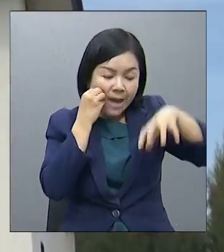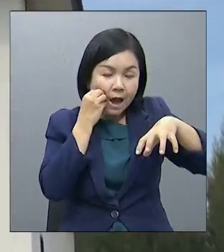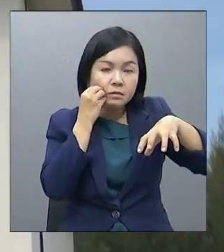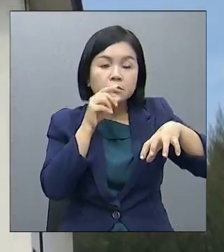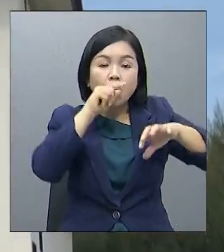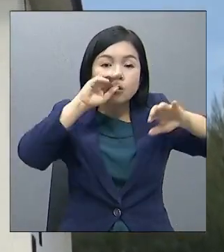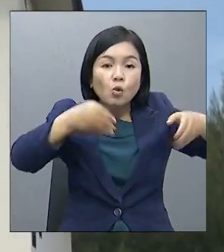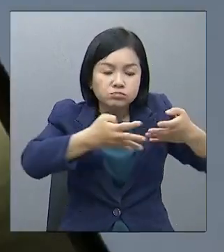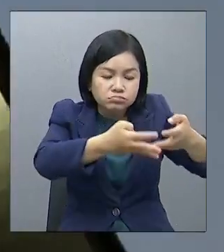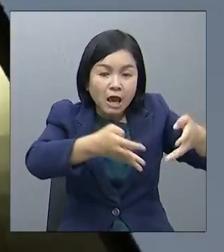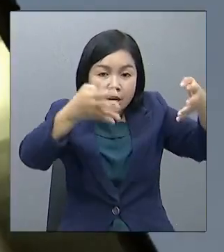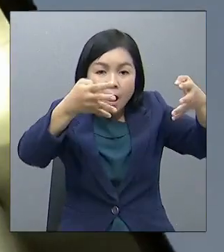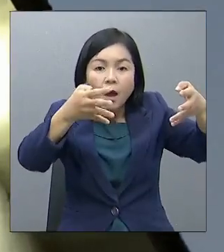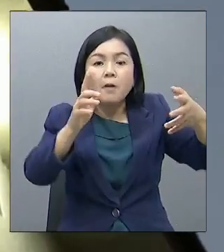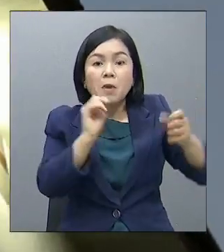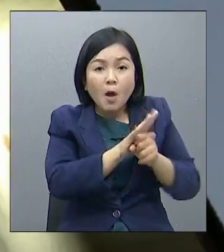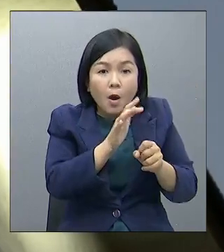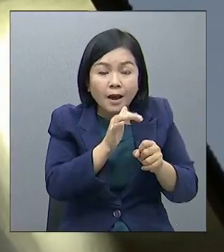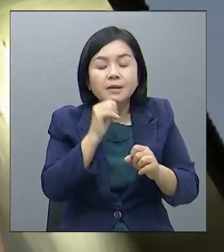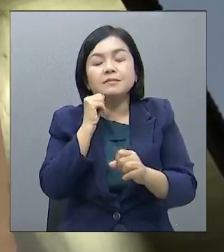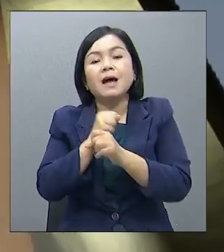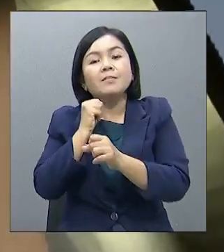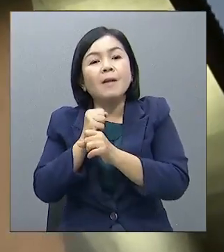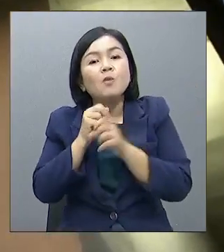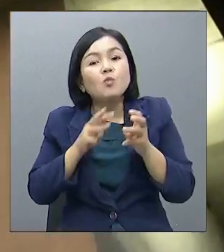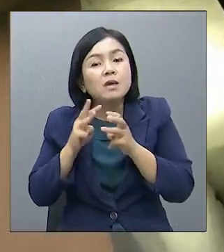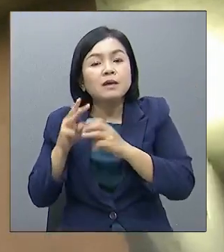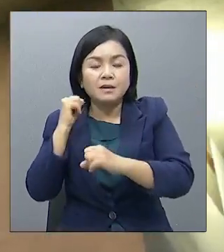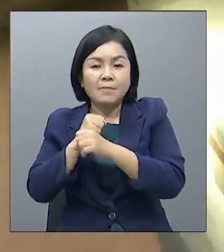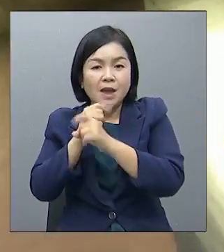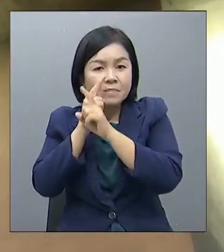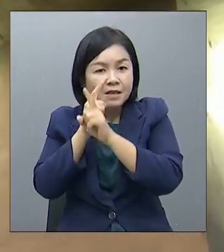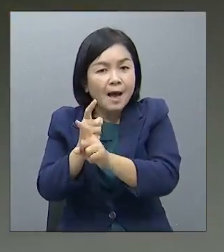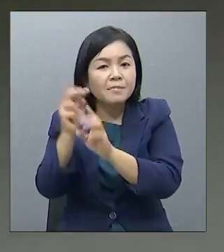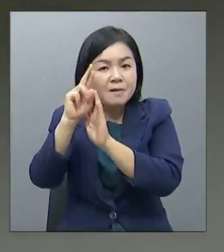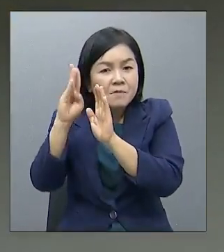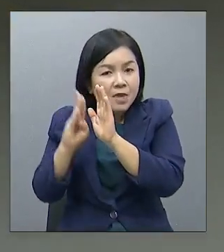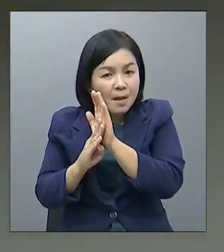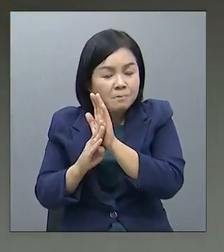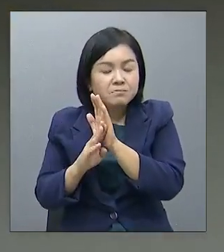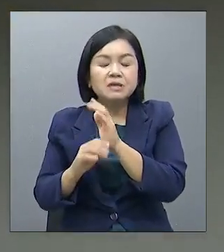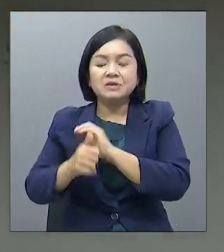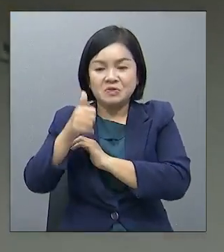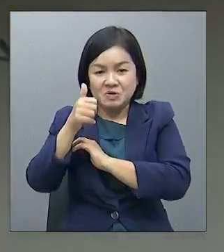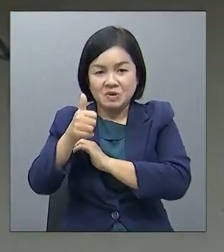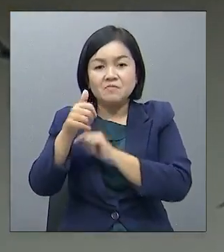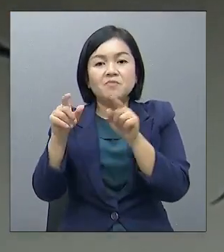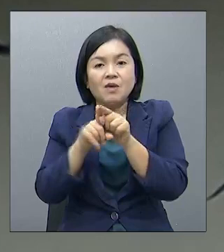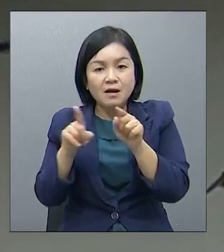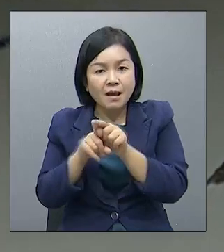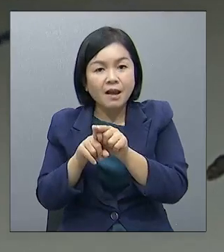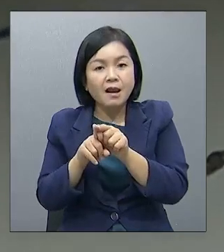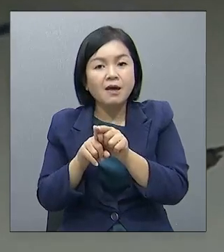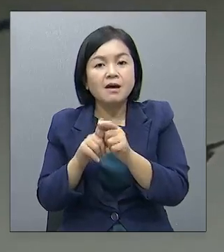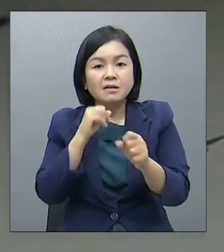านนกสร้างอาคารบ้านนกไม่พอสร้างแนวทางการปฏิบัติที่ดีตรงนี้เป็นกลางน้ำถูกไหมครับกลางน้ำที่ทำให้เกิดผล